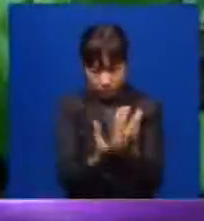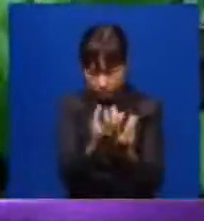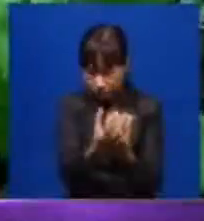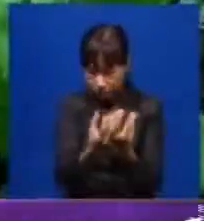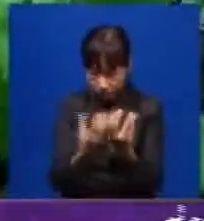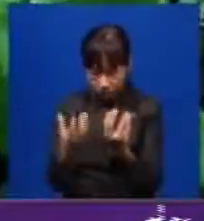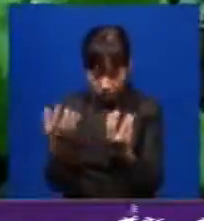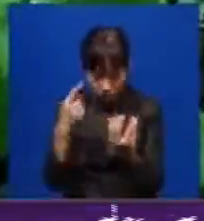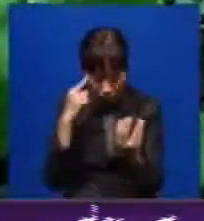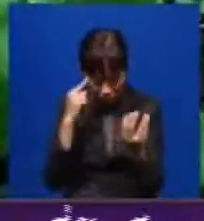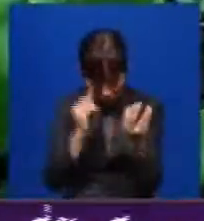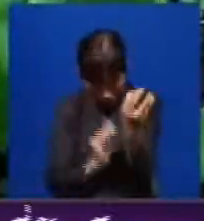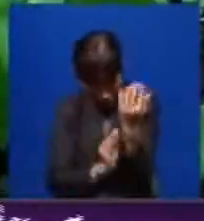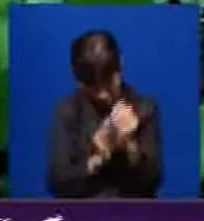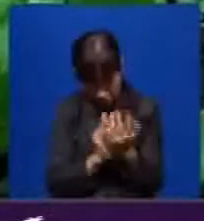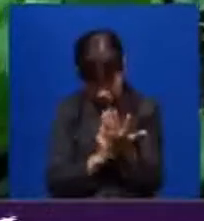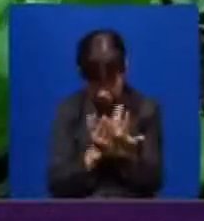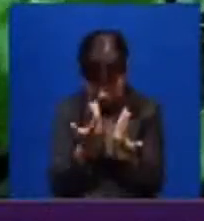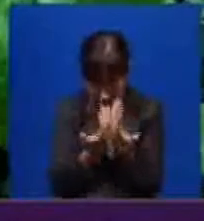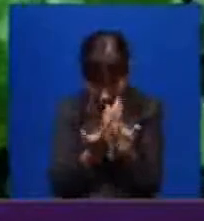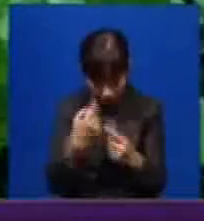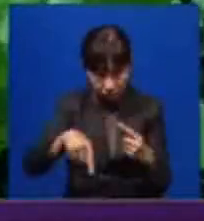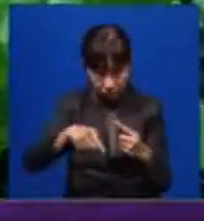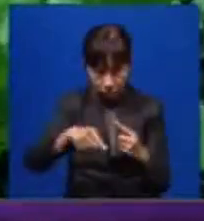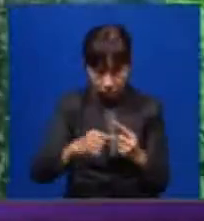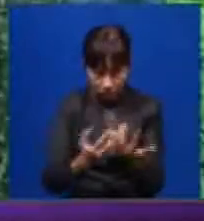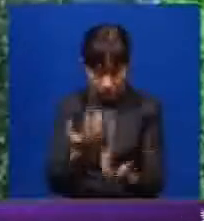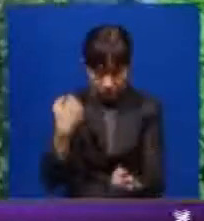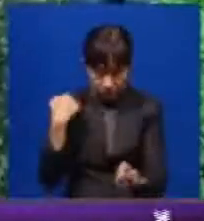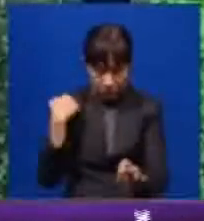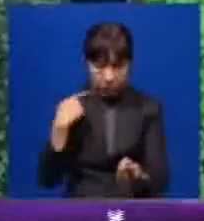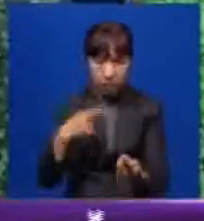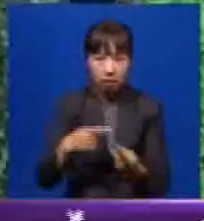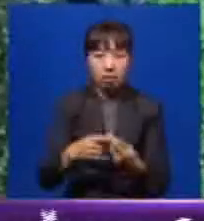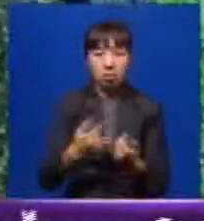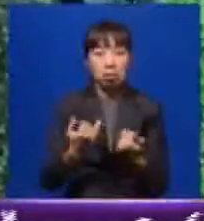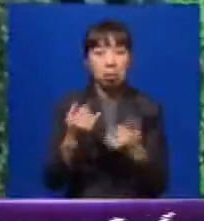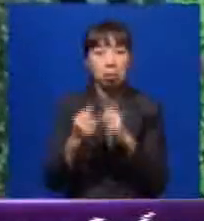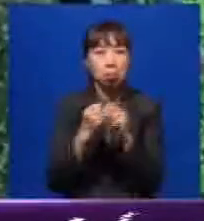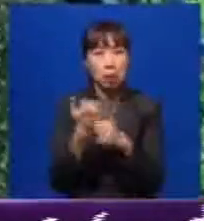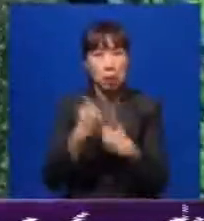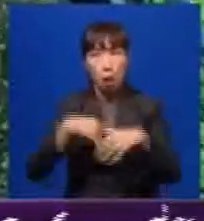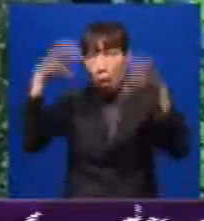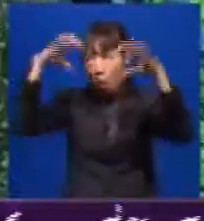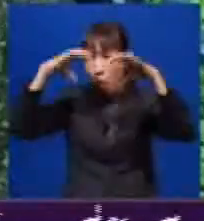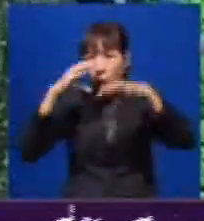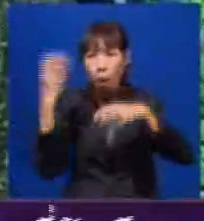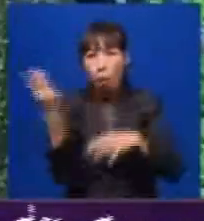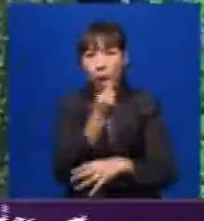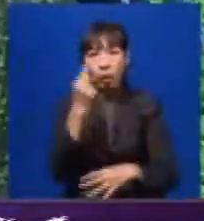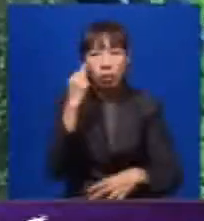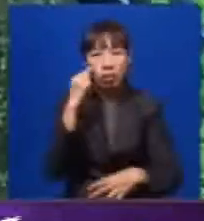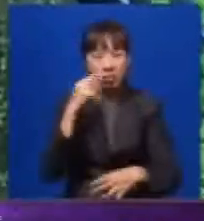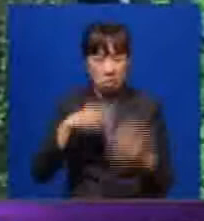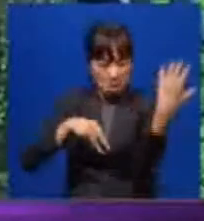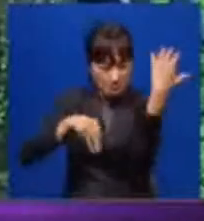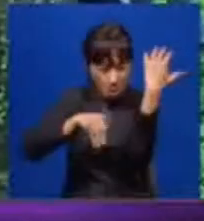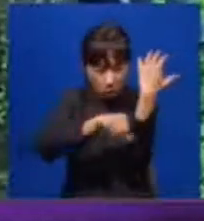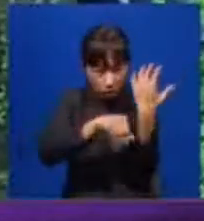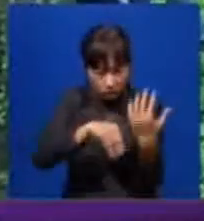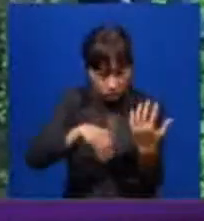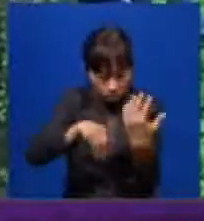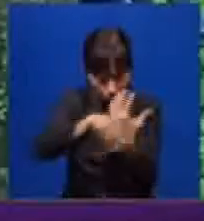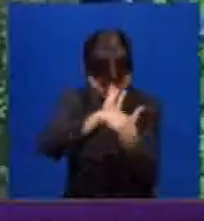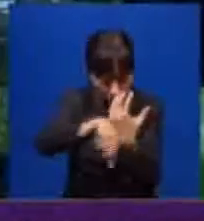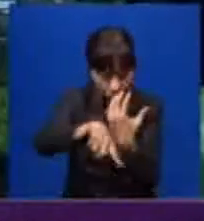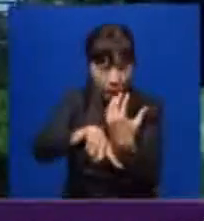มาเร็วกว่าปกติทำให้ปุ้ยที่ใส่ไปในแลงผักถูกฝนชะไปจนหมดแต่ก็ถอวเป็ข้อดีเพระว่าผั